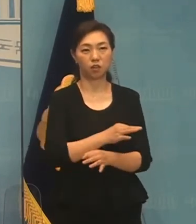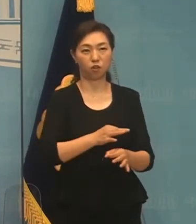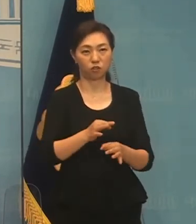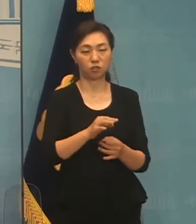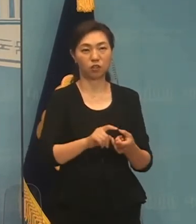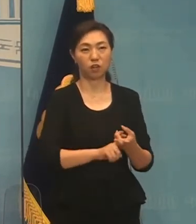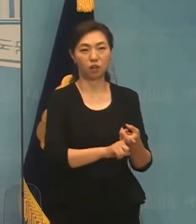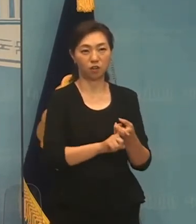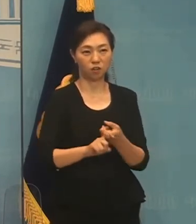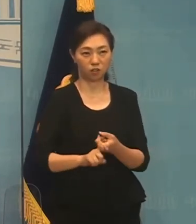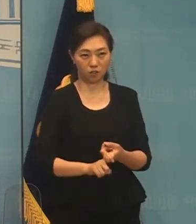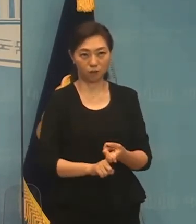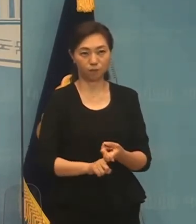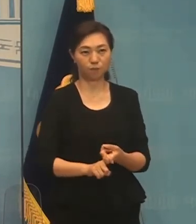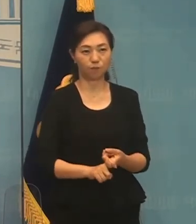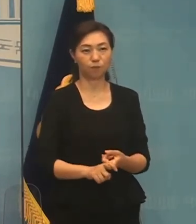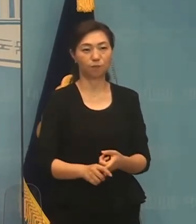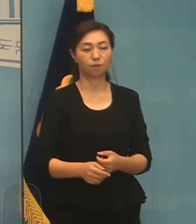경제연합,